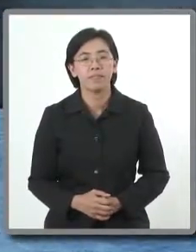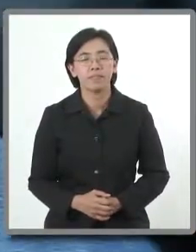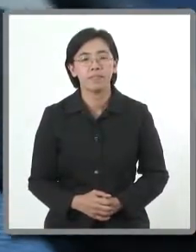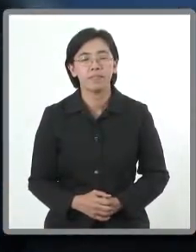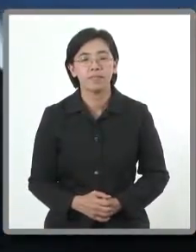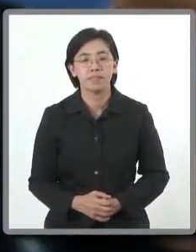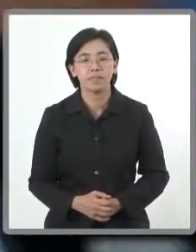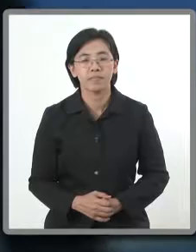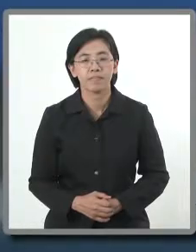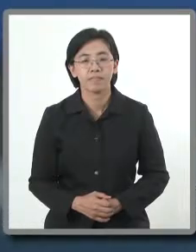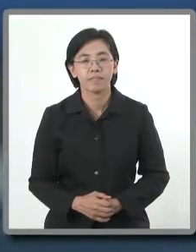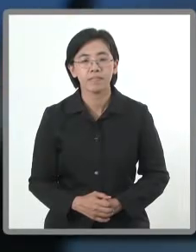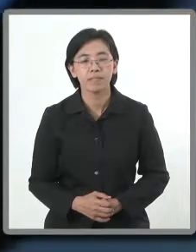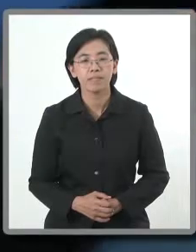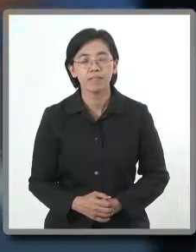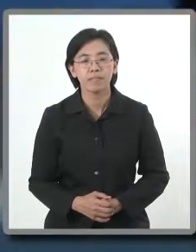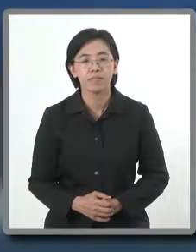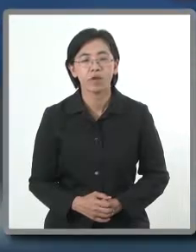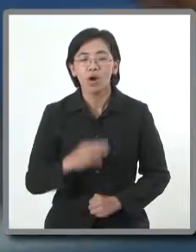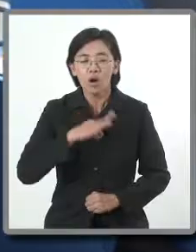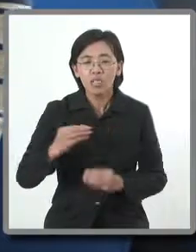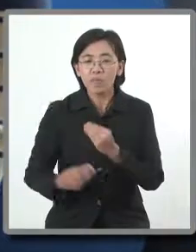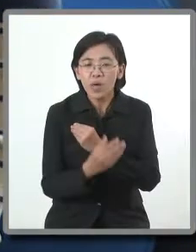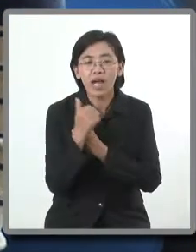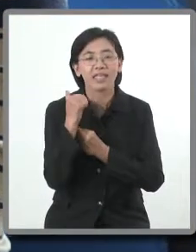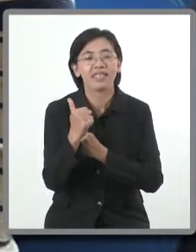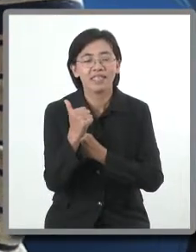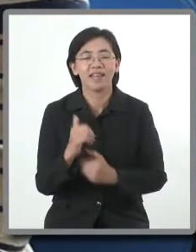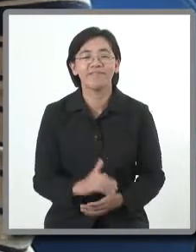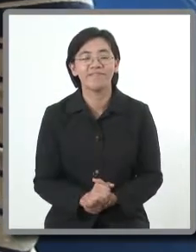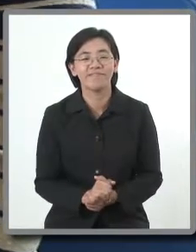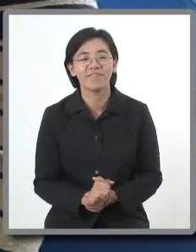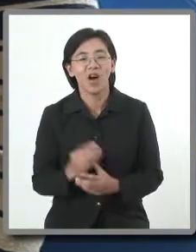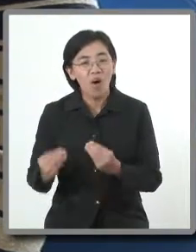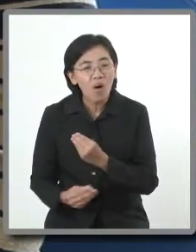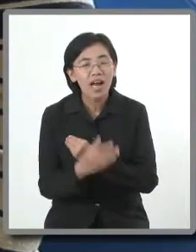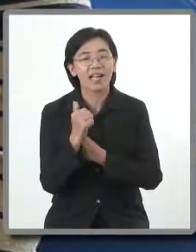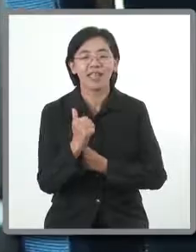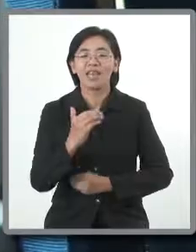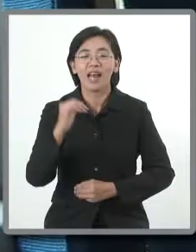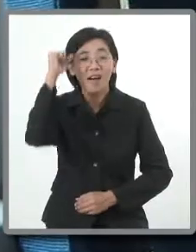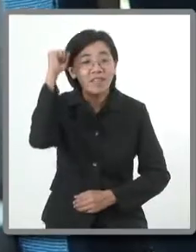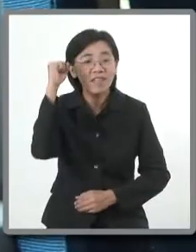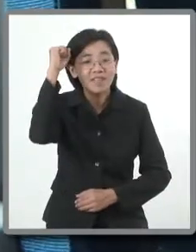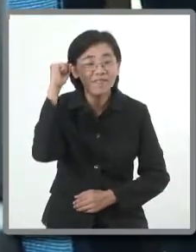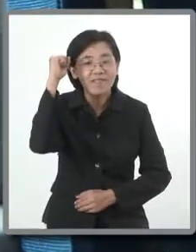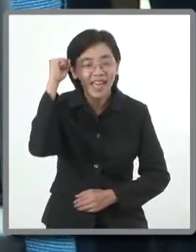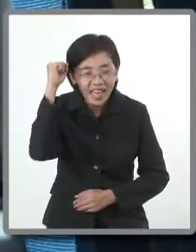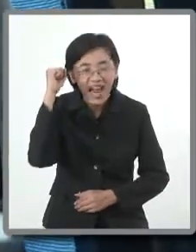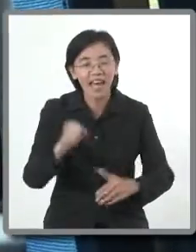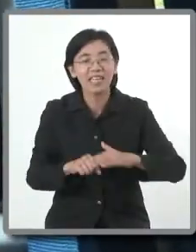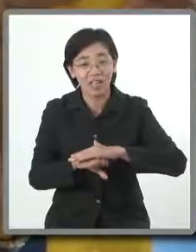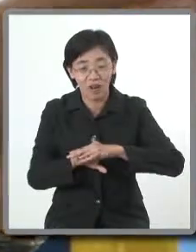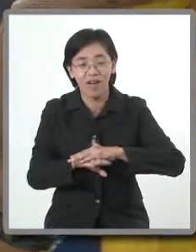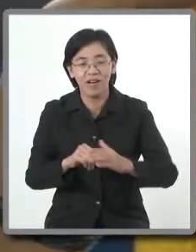ก็เป็นนิมิตหมายที่ดีนะครับที่เราได้รถเมล์ชานต่ำแล้วก็วีลแช